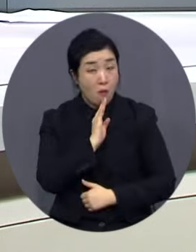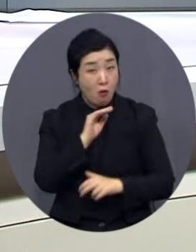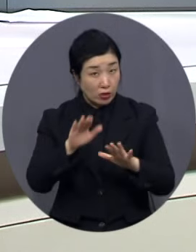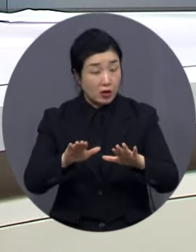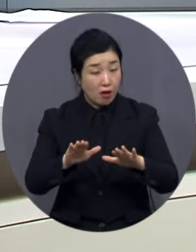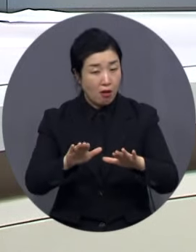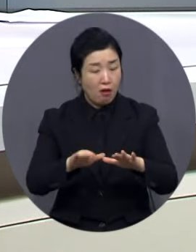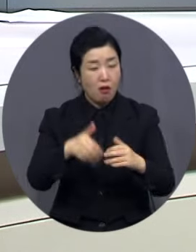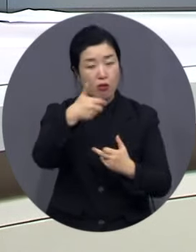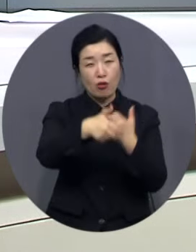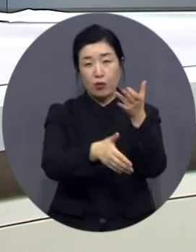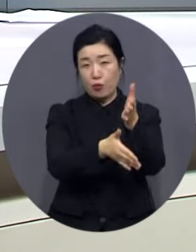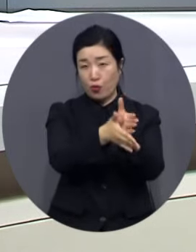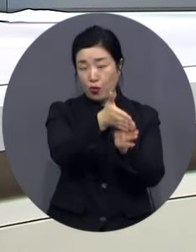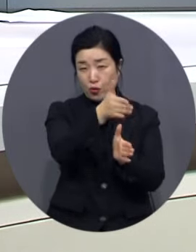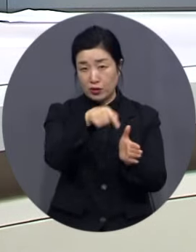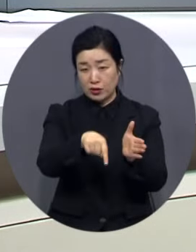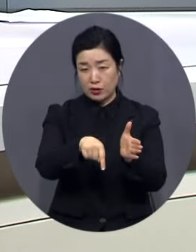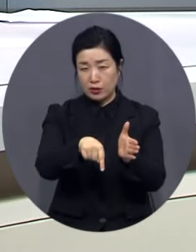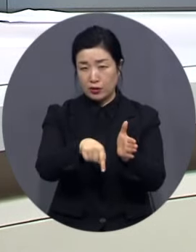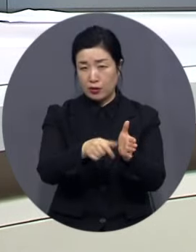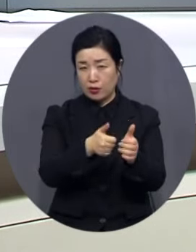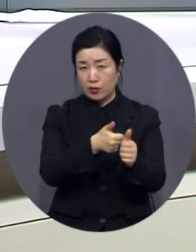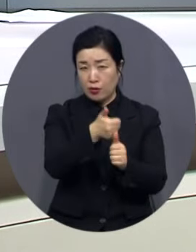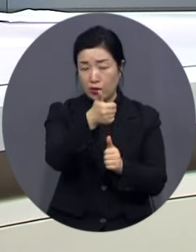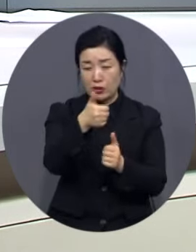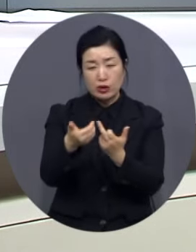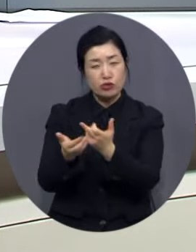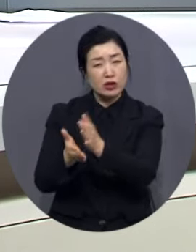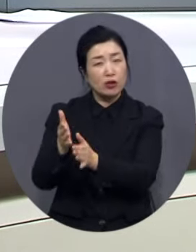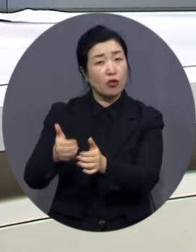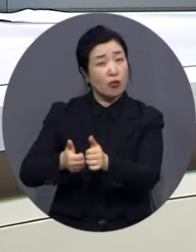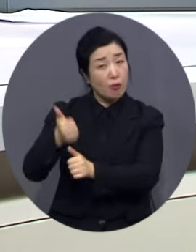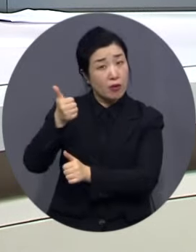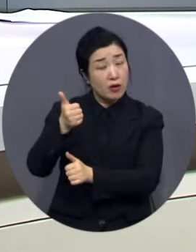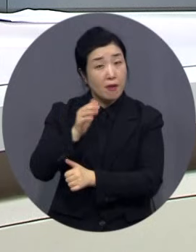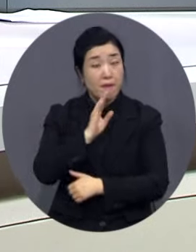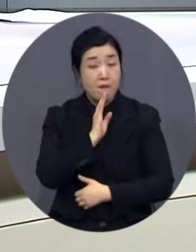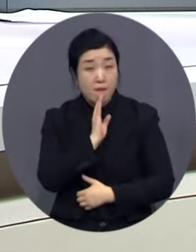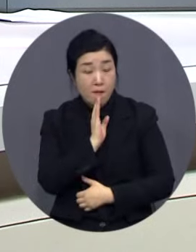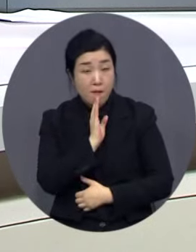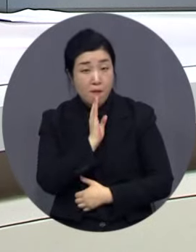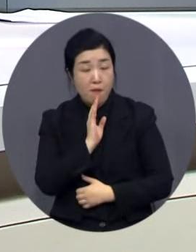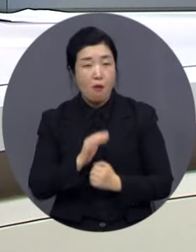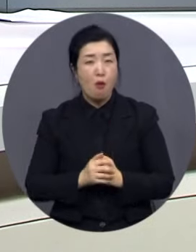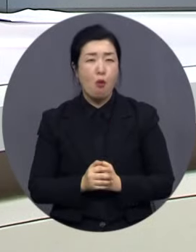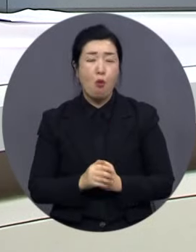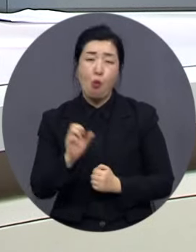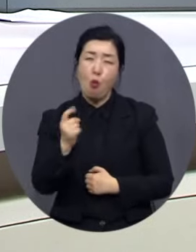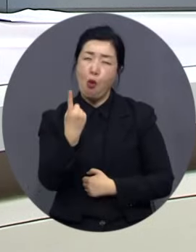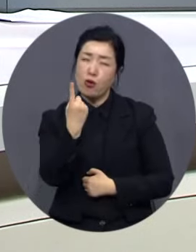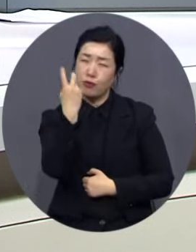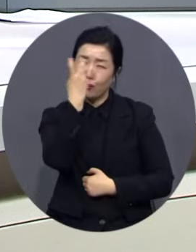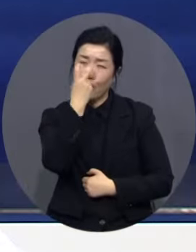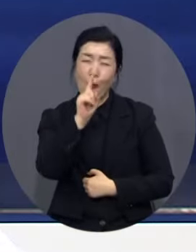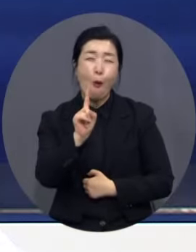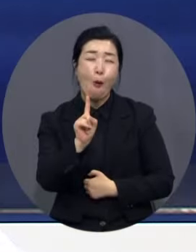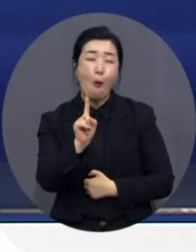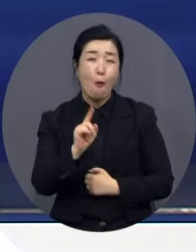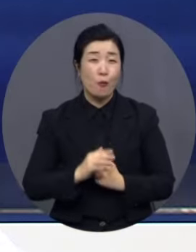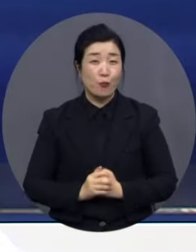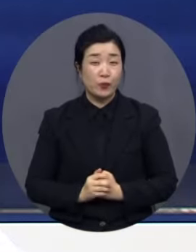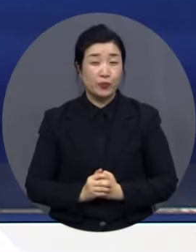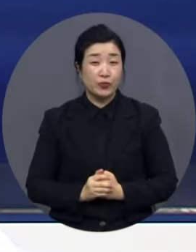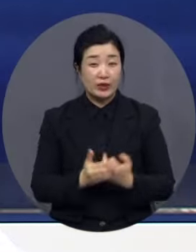제주시가 서귀포 시보다이 우세한 현상이 더 뚜렷하다는 얘기가 될 거 같은데 원인은 어떻게 떻게 분석할 수 있겠습니까네